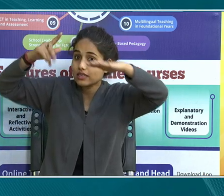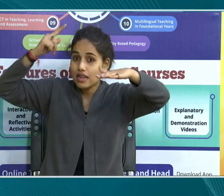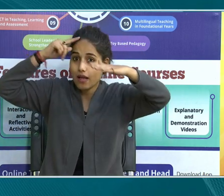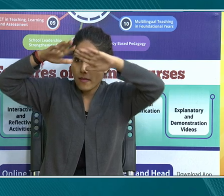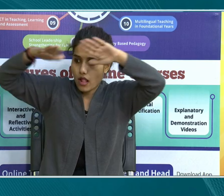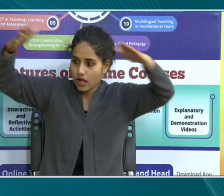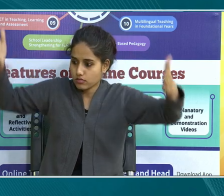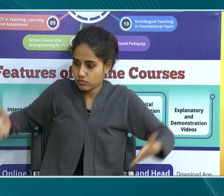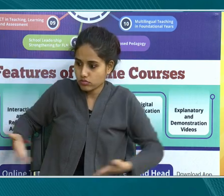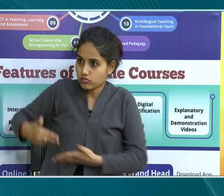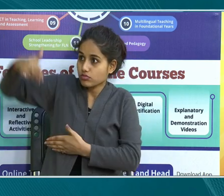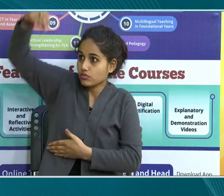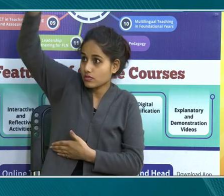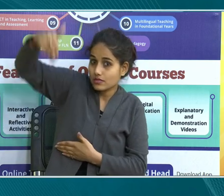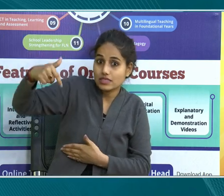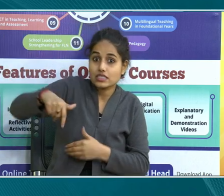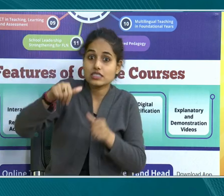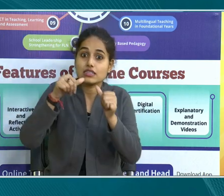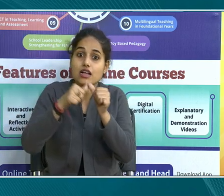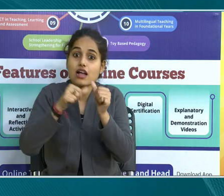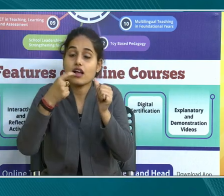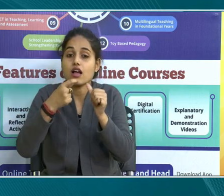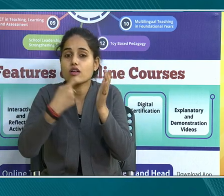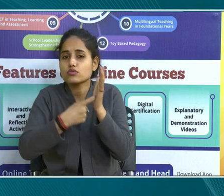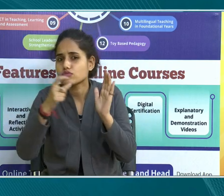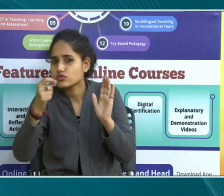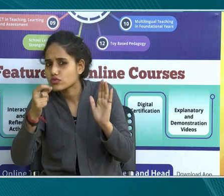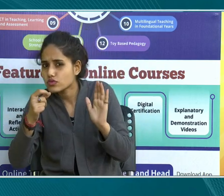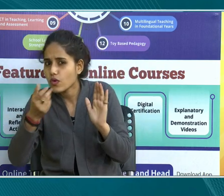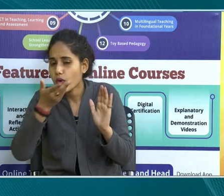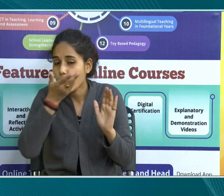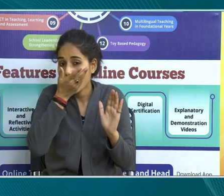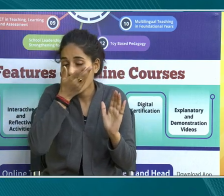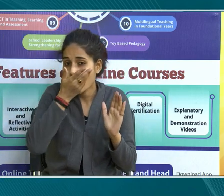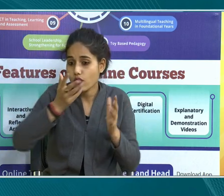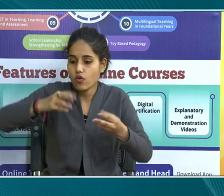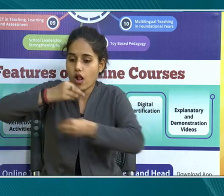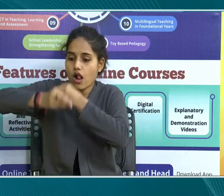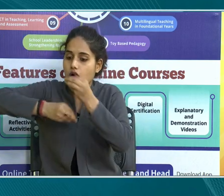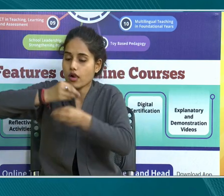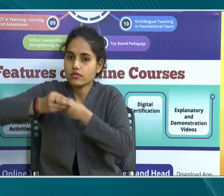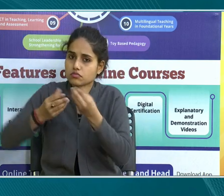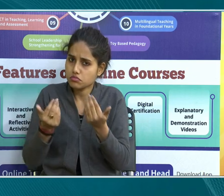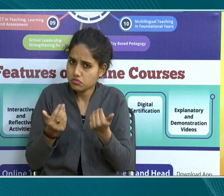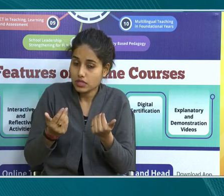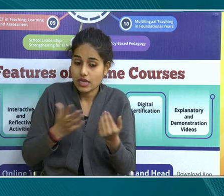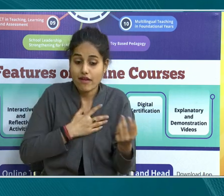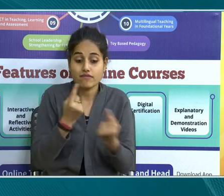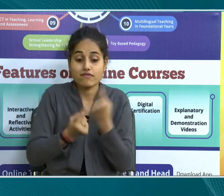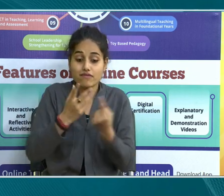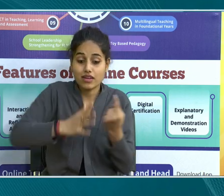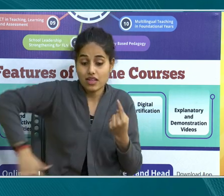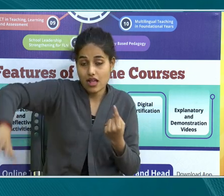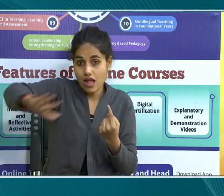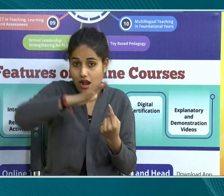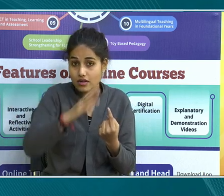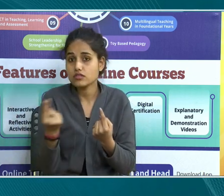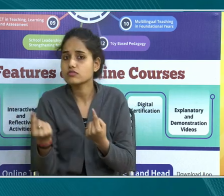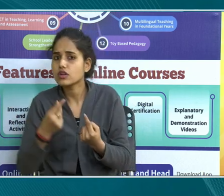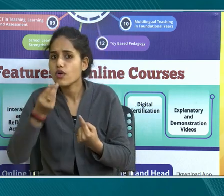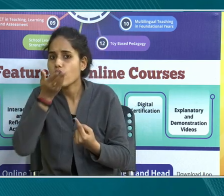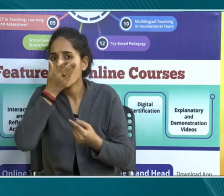हैं आजकल आरो लगा है और बाकी सारी चीजें उससे हम drinking water भी बना सकते हैं otherwise gardening के लिए कपड़े धोने